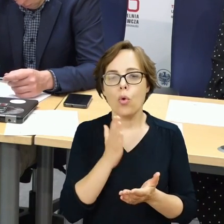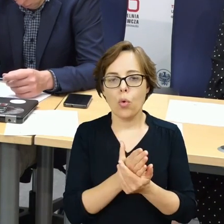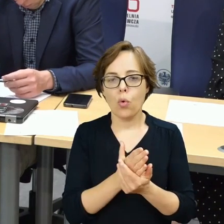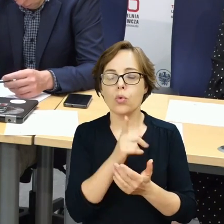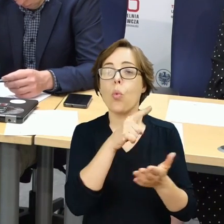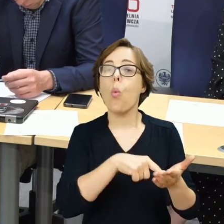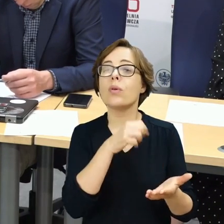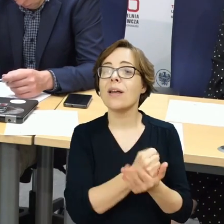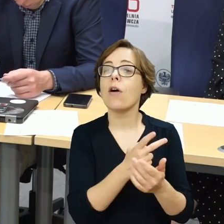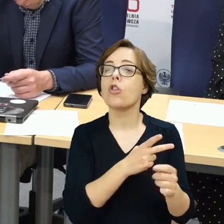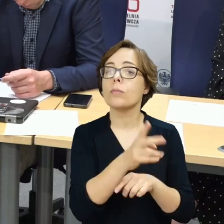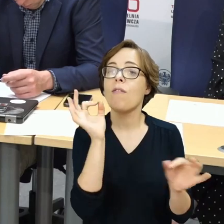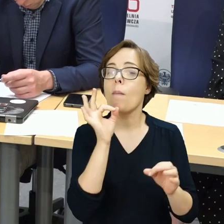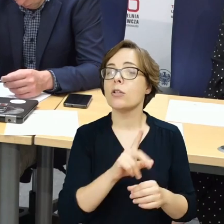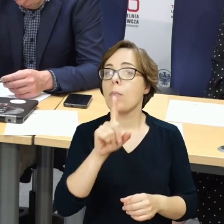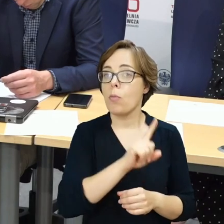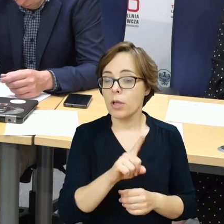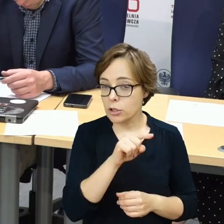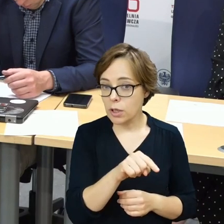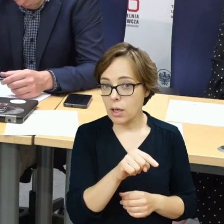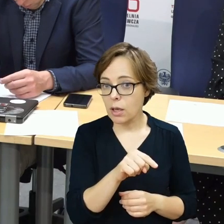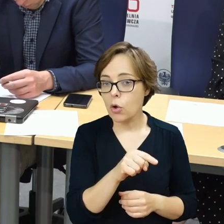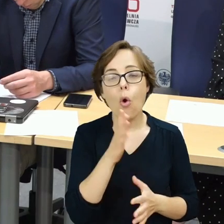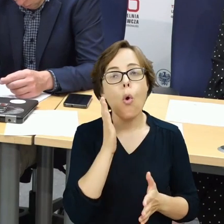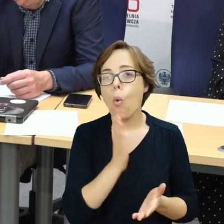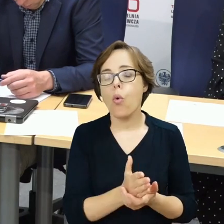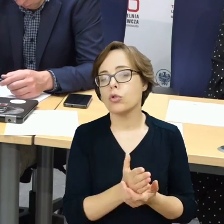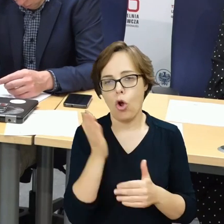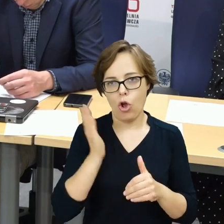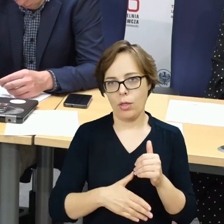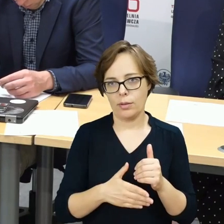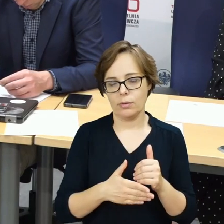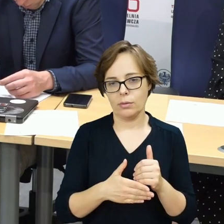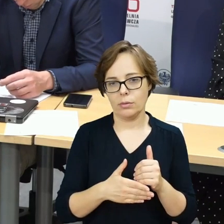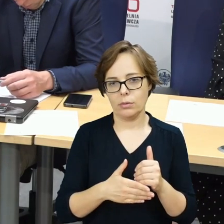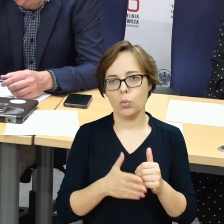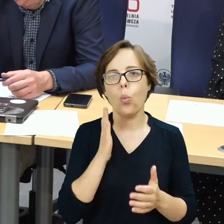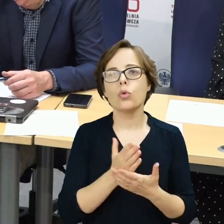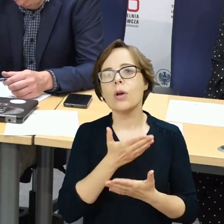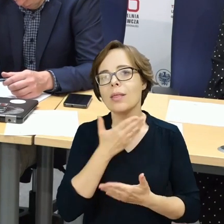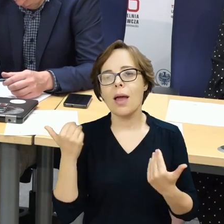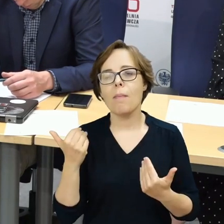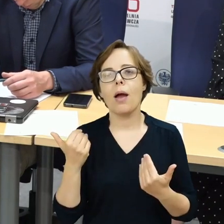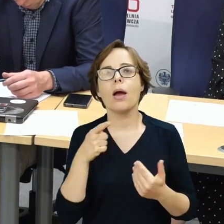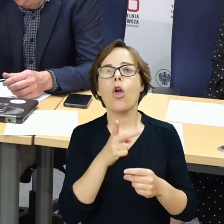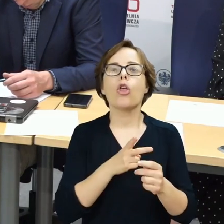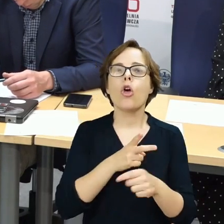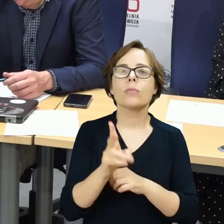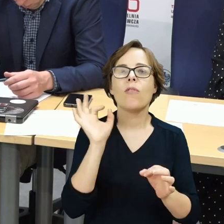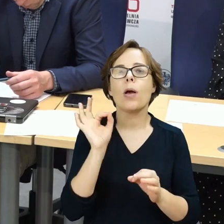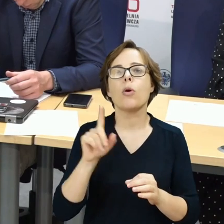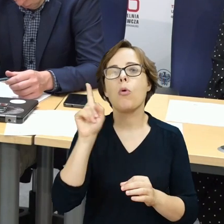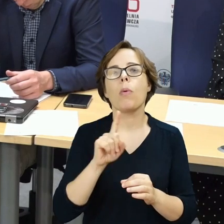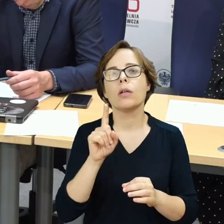o dostępie do informacji publicznej taki czas, że my przerzucamy tą odpowiedzialność za stan tego dostępu do informacji publicznej